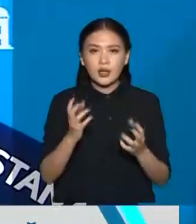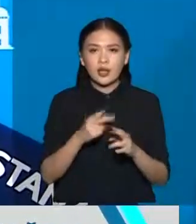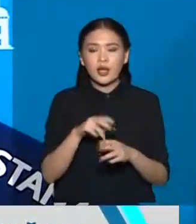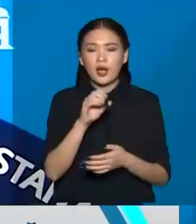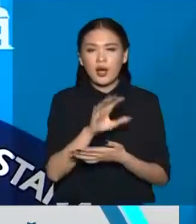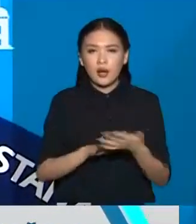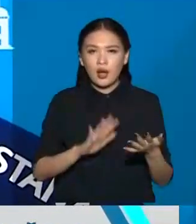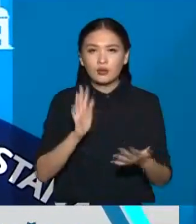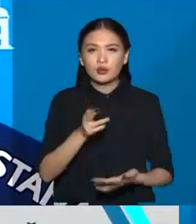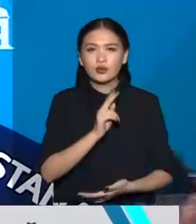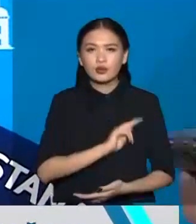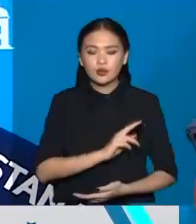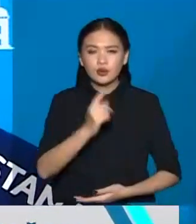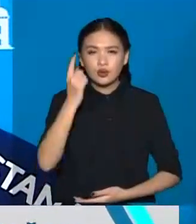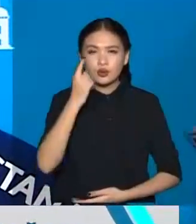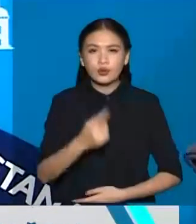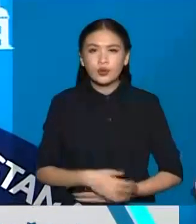қарай жұмыс істей алады деп ойлаймын.